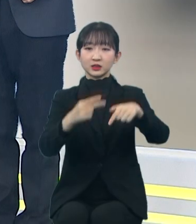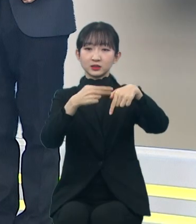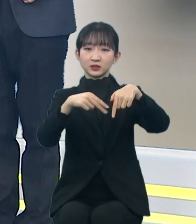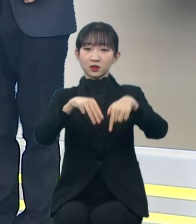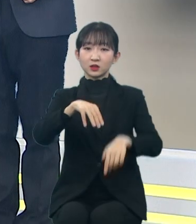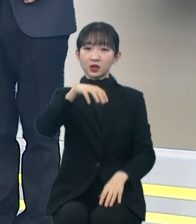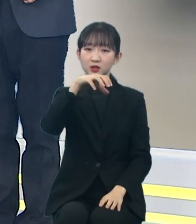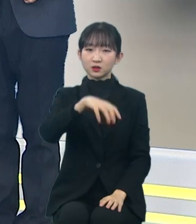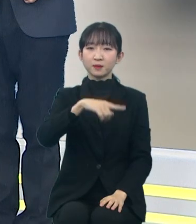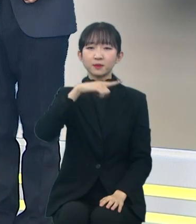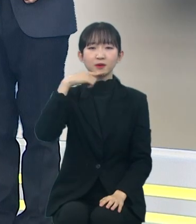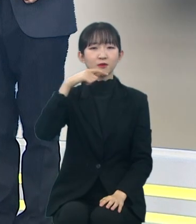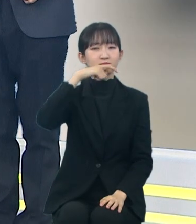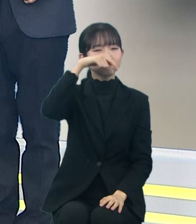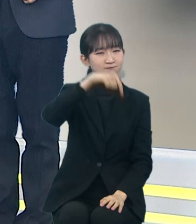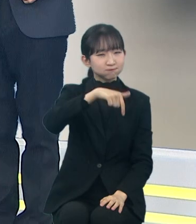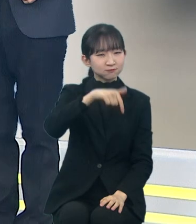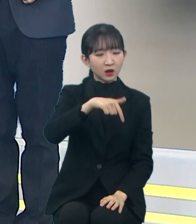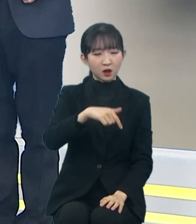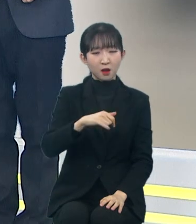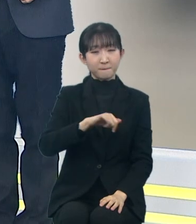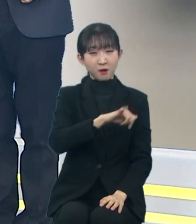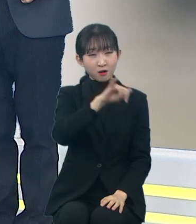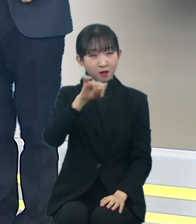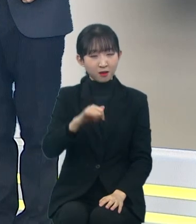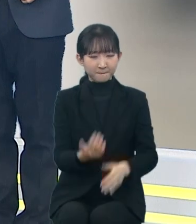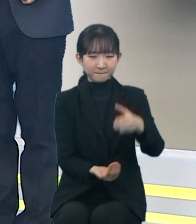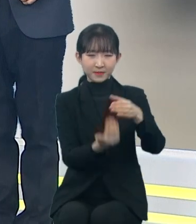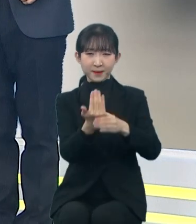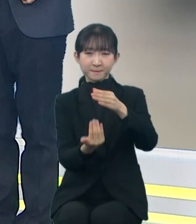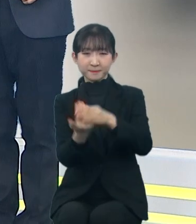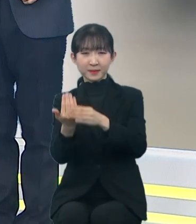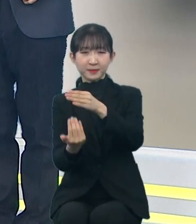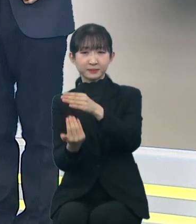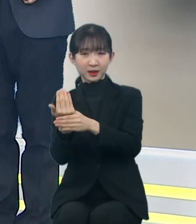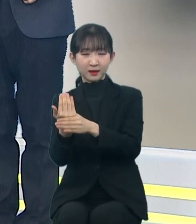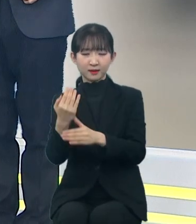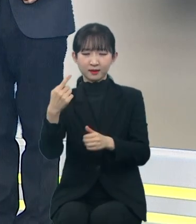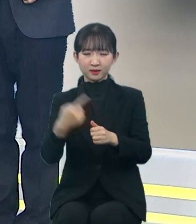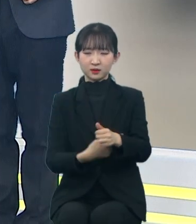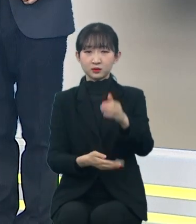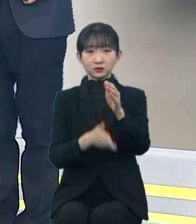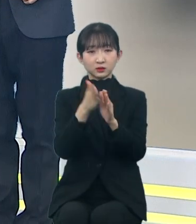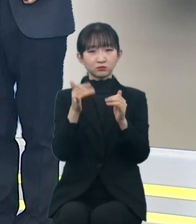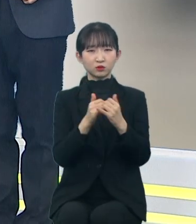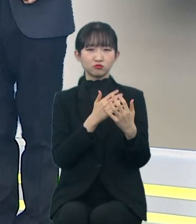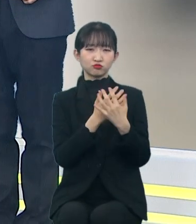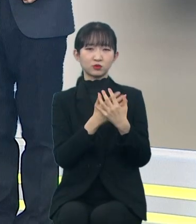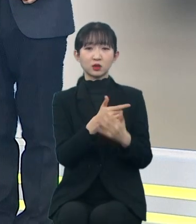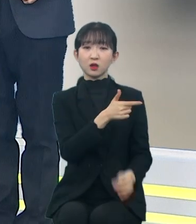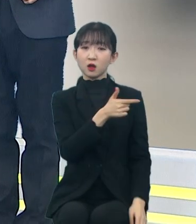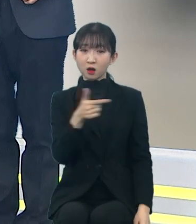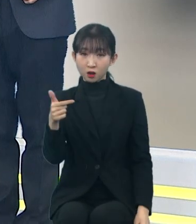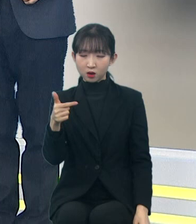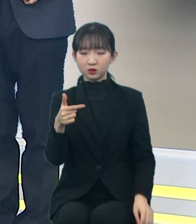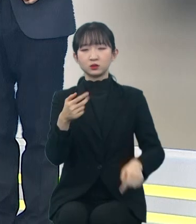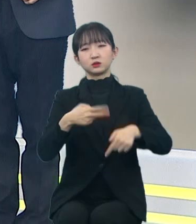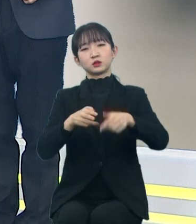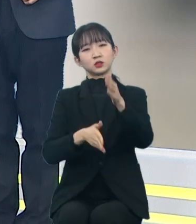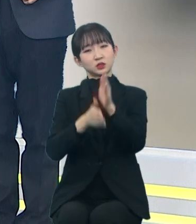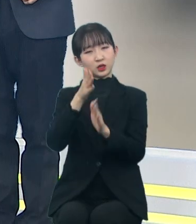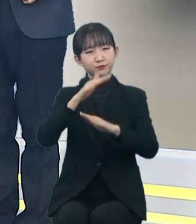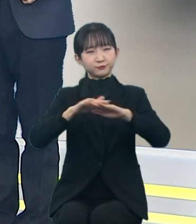인천에선 붉은 수돗물과 유충 수돗물 사고가 연이어 터졌죠. 시민들의 불안감이 컸는데 인천시가 불안감